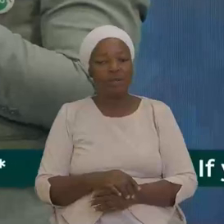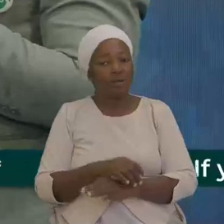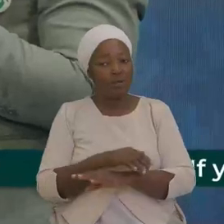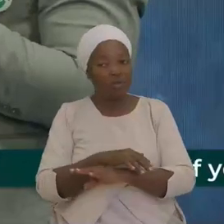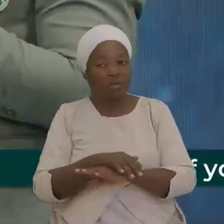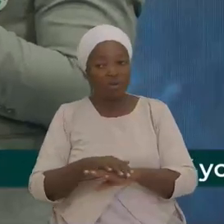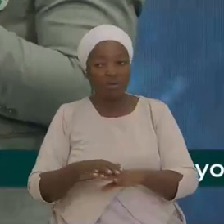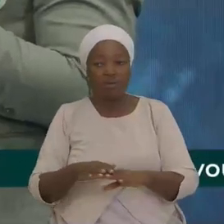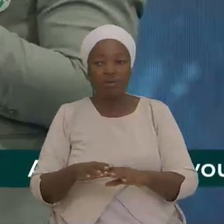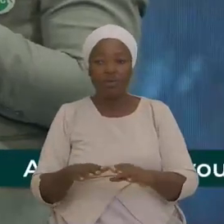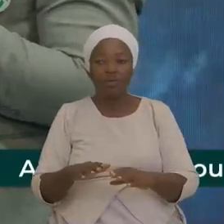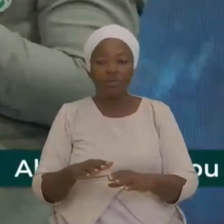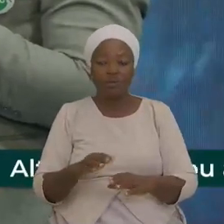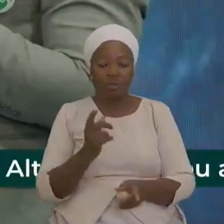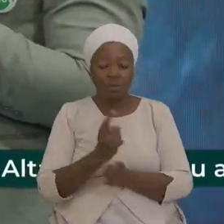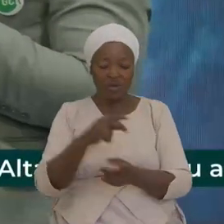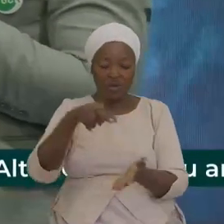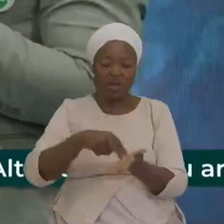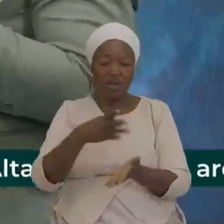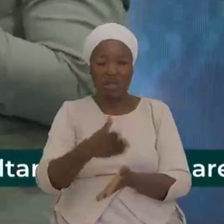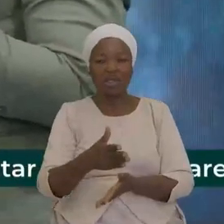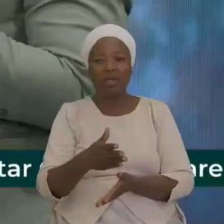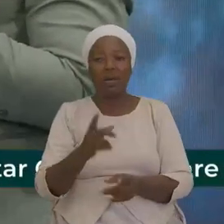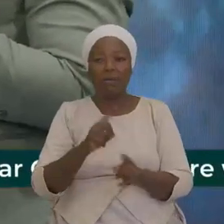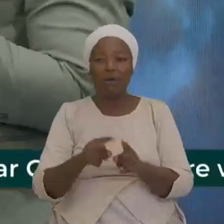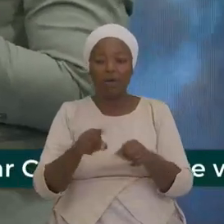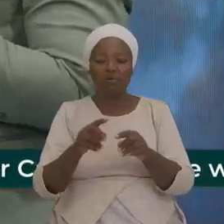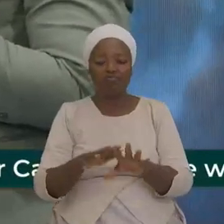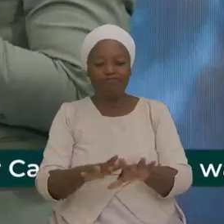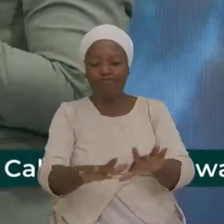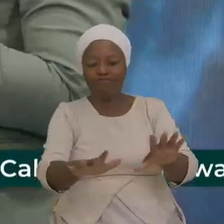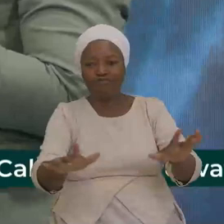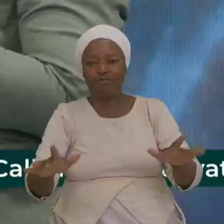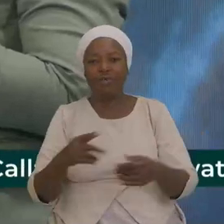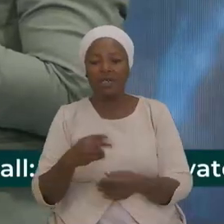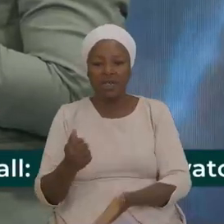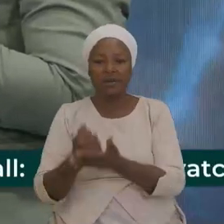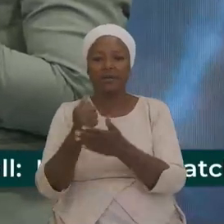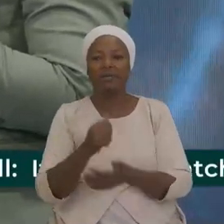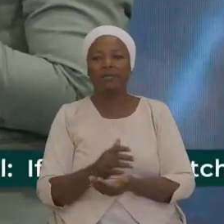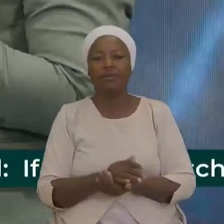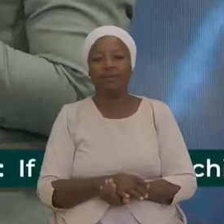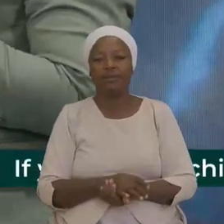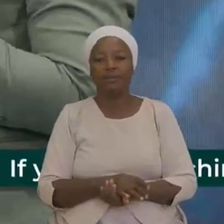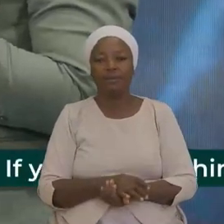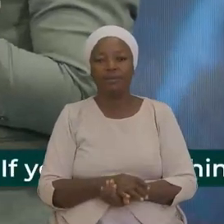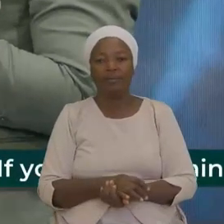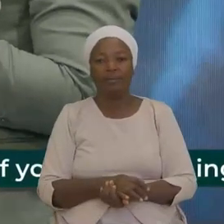Occupons-nous de ceux-là qui ont donné leur vie au Seigneur dans nos différentes nations et faisons-le rapidement.